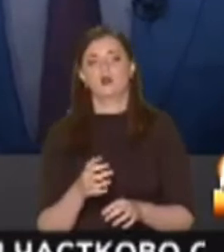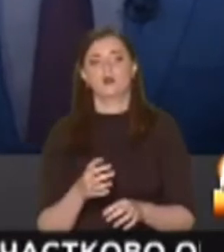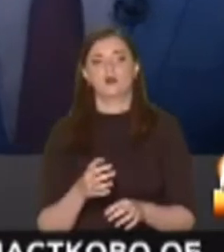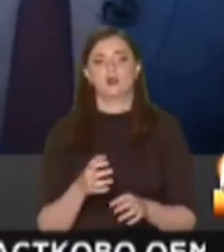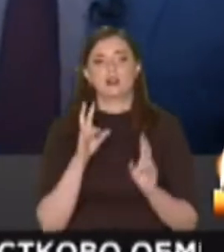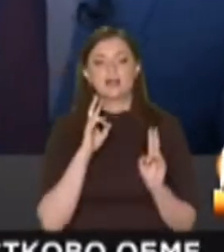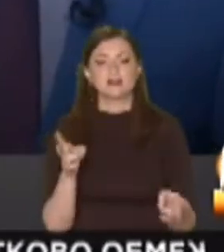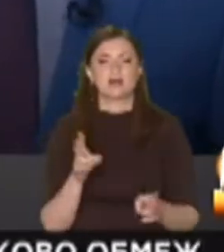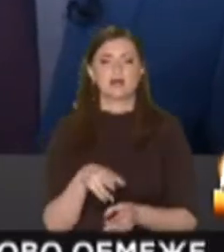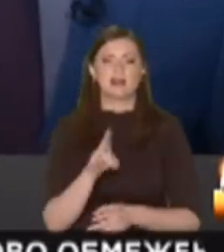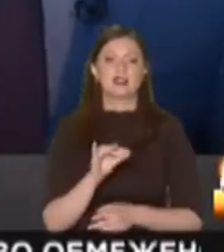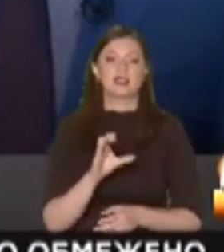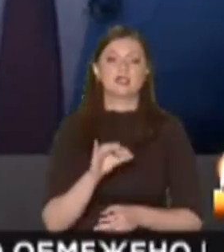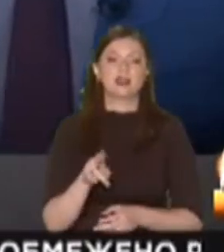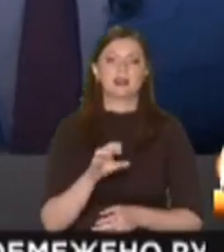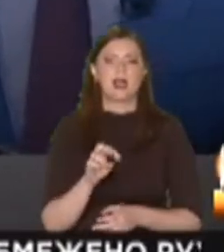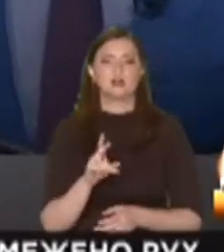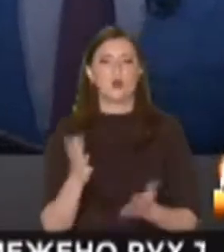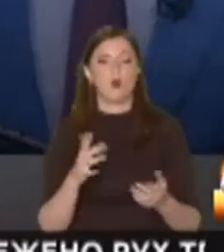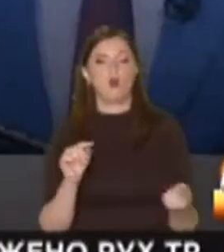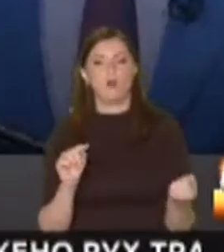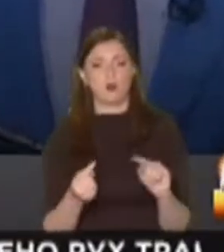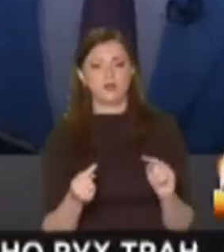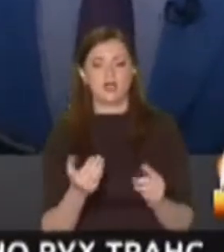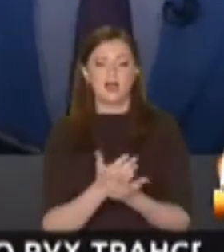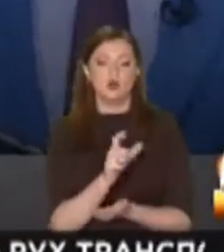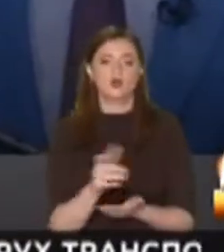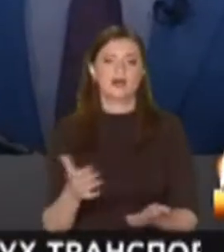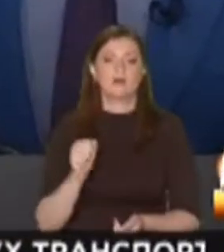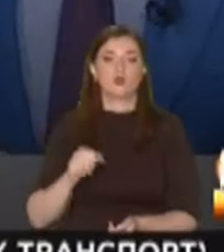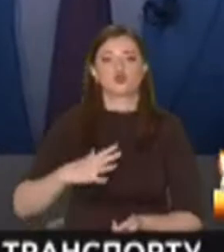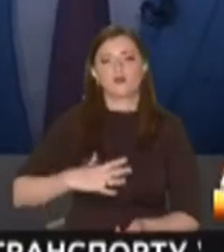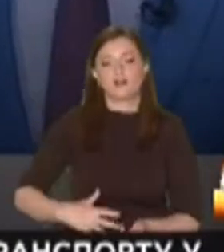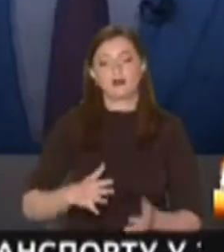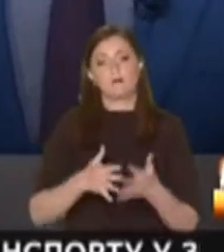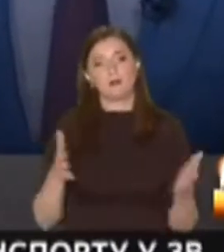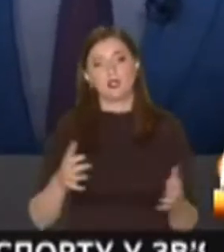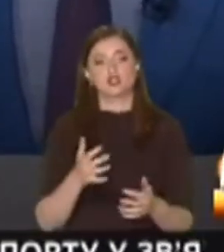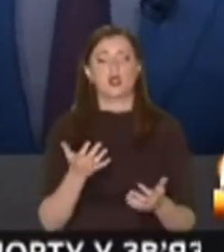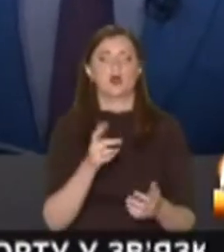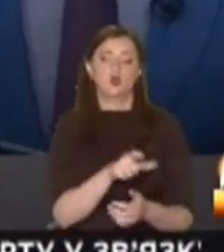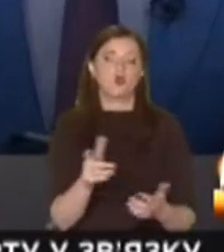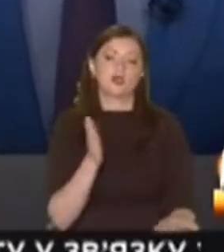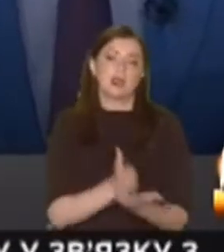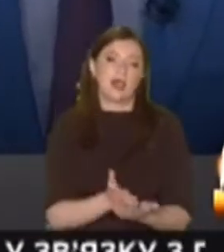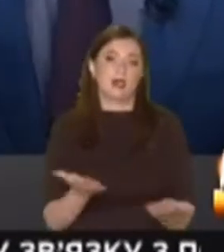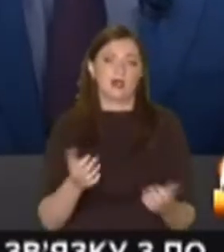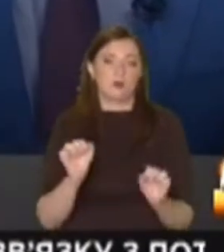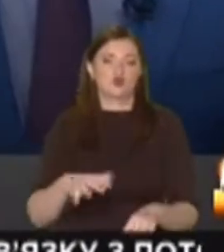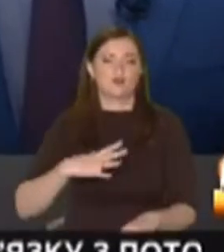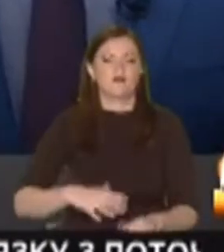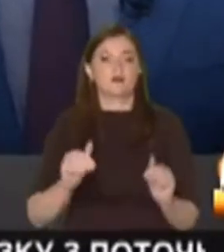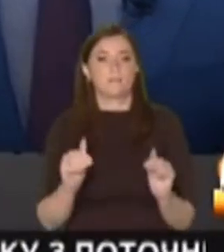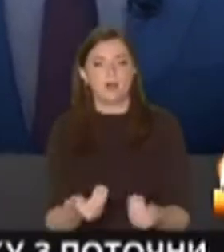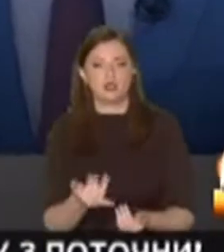там, не знаю, дисидентському або опозиційному, є люди, які можуть витримати більше, є люди, які можуть витримати менше. Ну, логічно, так, це залежить.